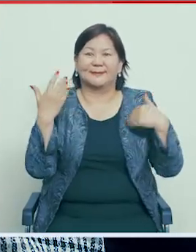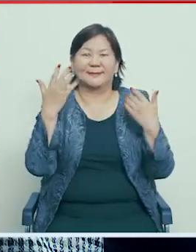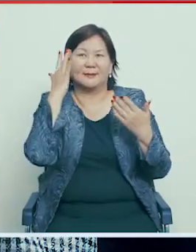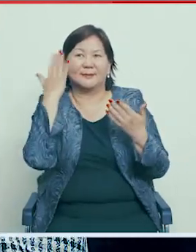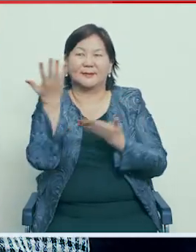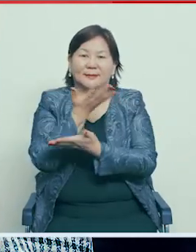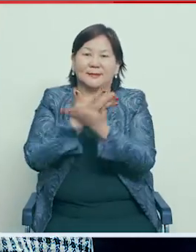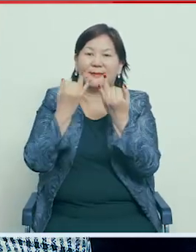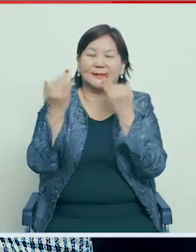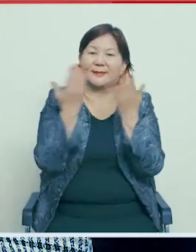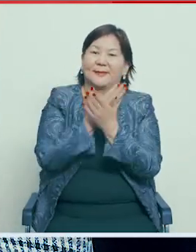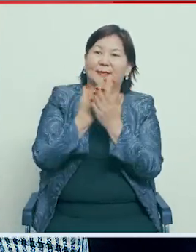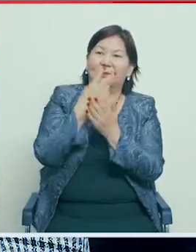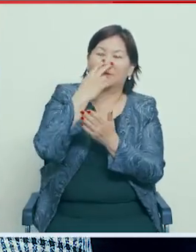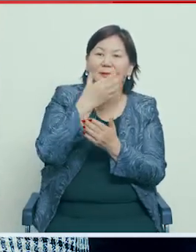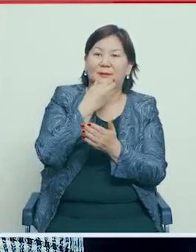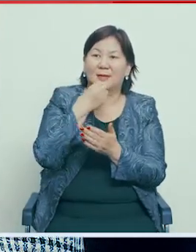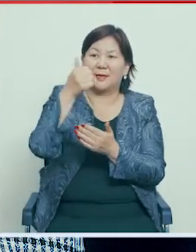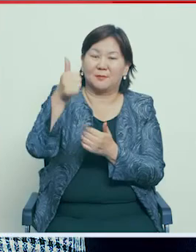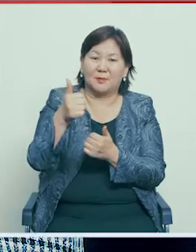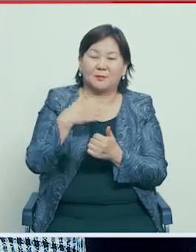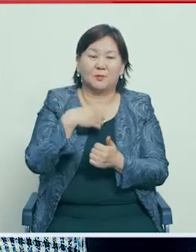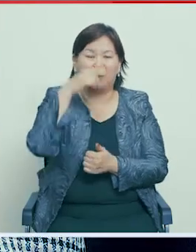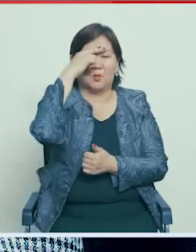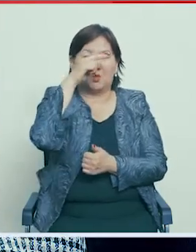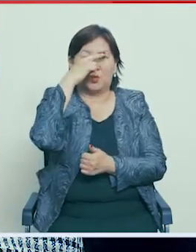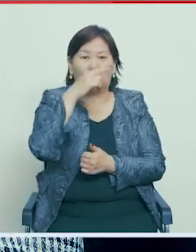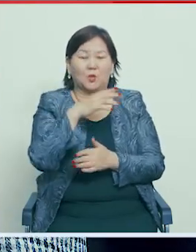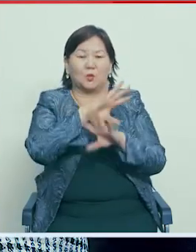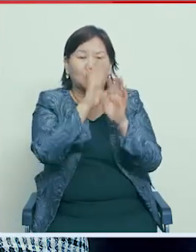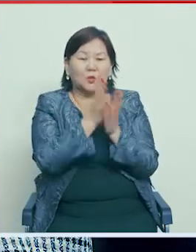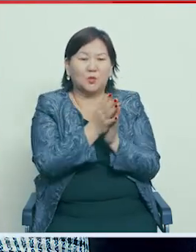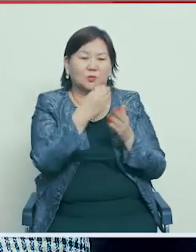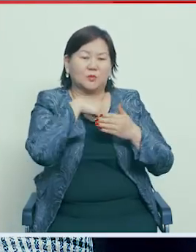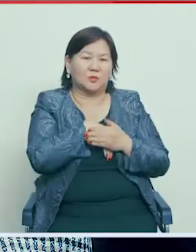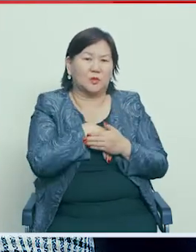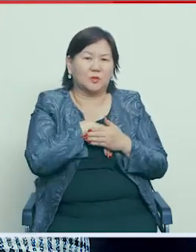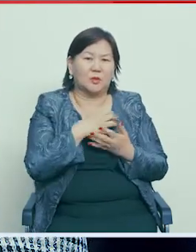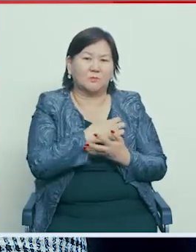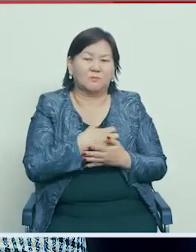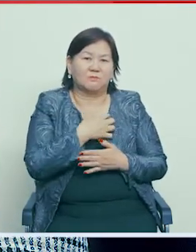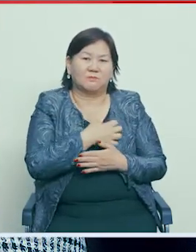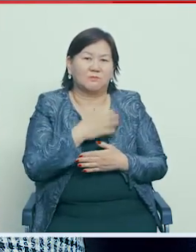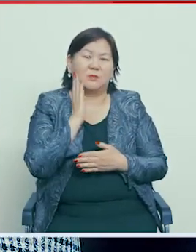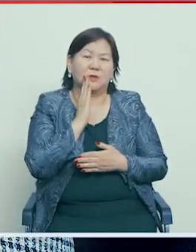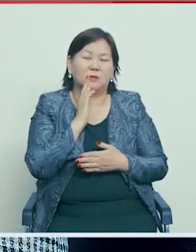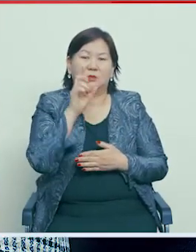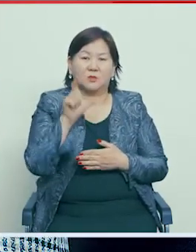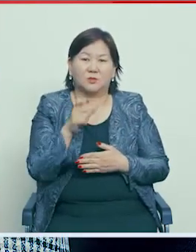яриад одоо кино үзээд ч юм уу ийм байхад одоо миний хүүгийн бүхэл юм дотроо юм бухшмал байдалтай байдаг. Тэрийг би ээж хүн